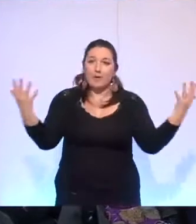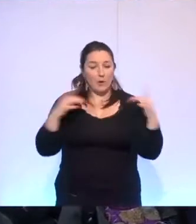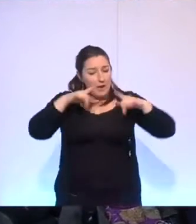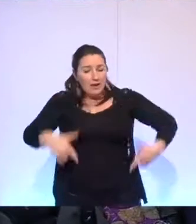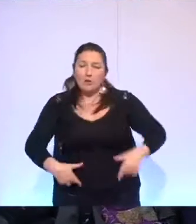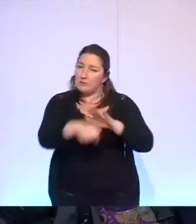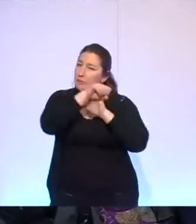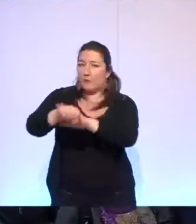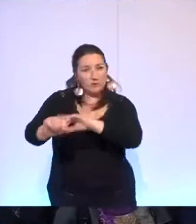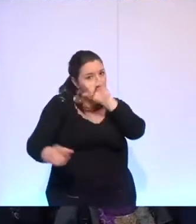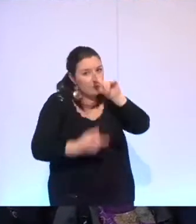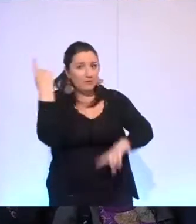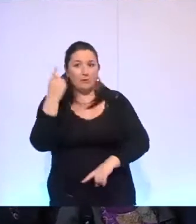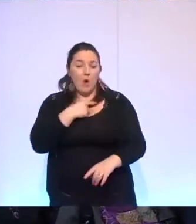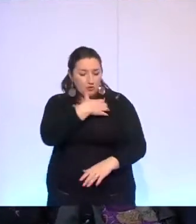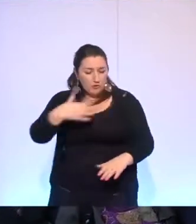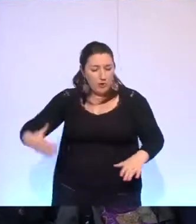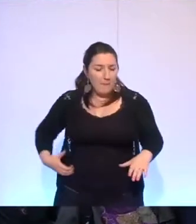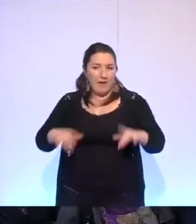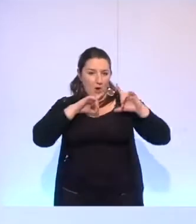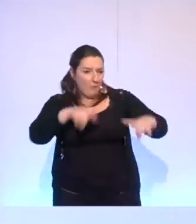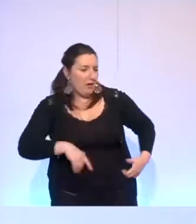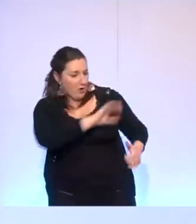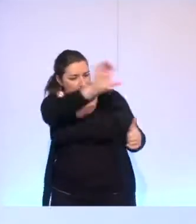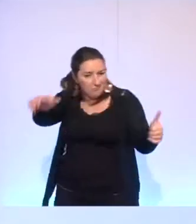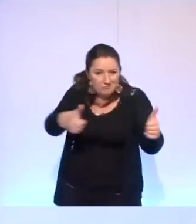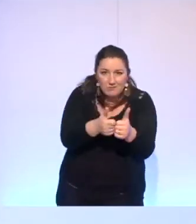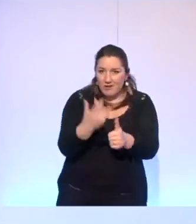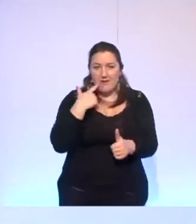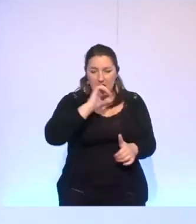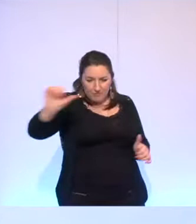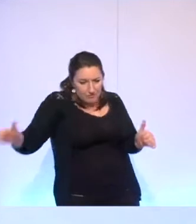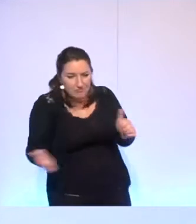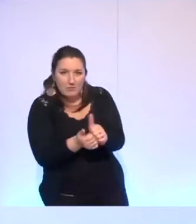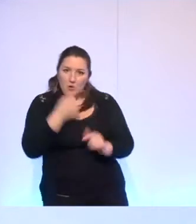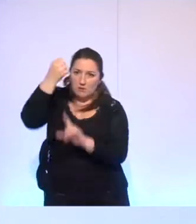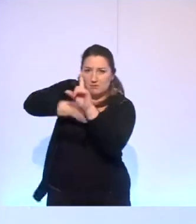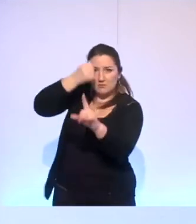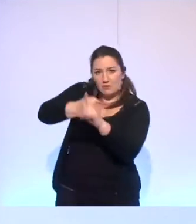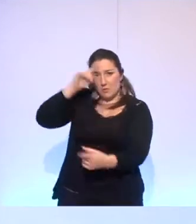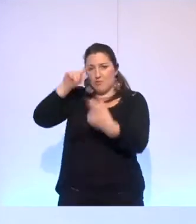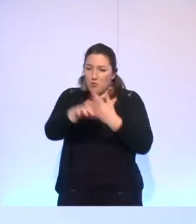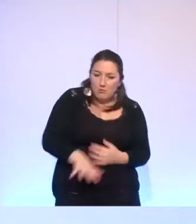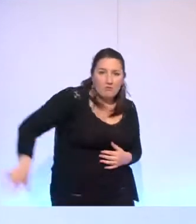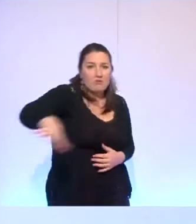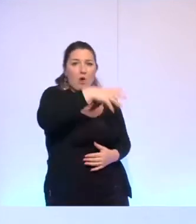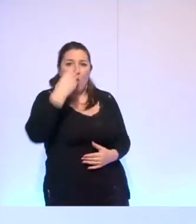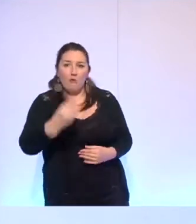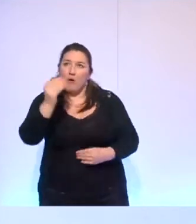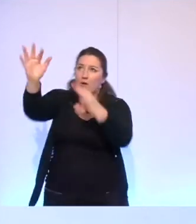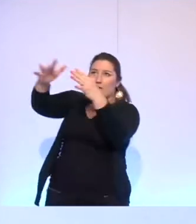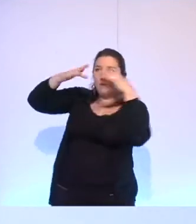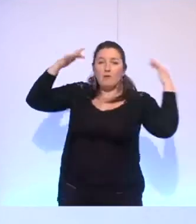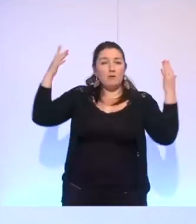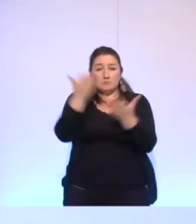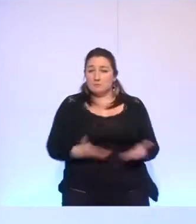des professeurs, aux côtés des élèves. Je serai un maire qui se bat pour donner le meilleur à tous les enfants de notre ville. Nous avons